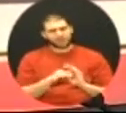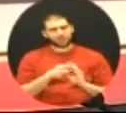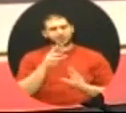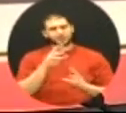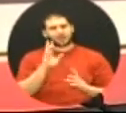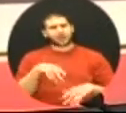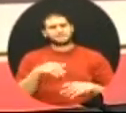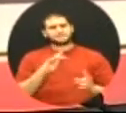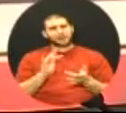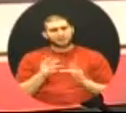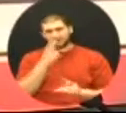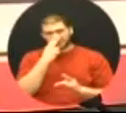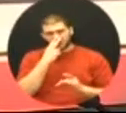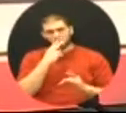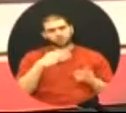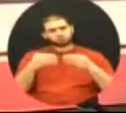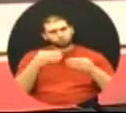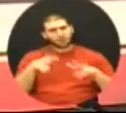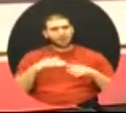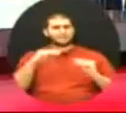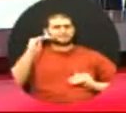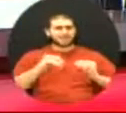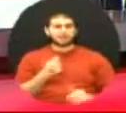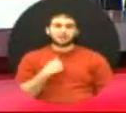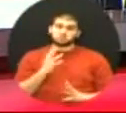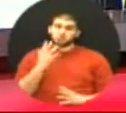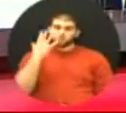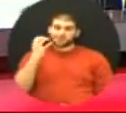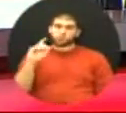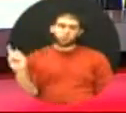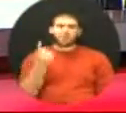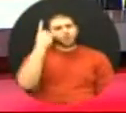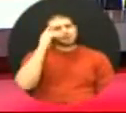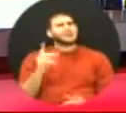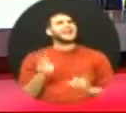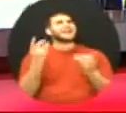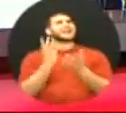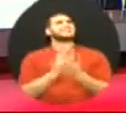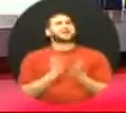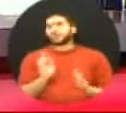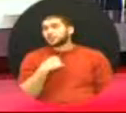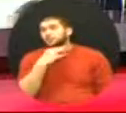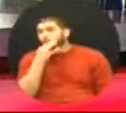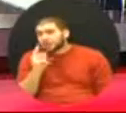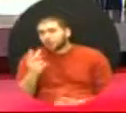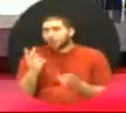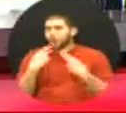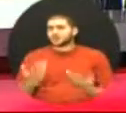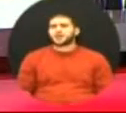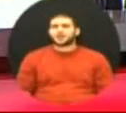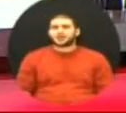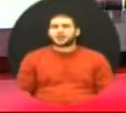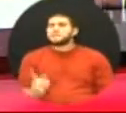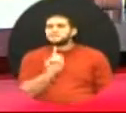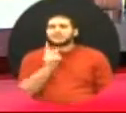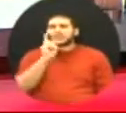במחלוקות ובניסיון לגשר על הפערים. קודם כל, אני מאוד אוהבת איך כולם יודעים כבר מה הולך להיות לא, בכיכר. לא, אז אני שואלת אותם, את לא משיבה לי. שזה יוזכר וזה לא